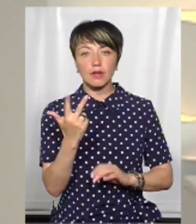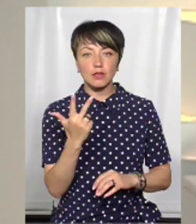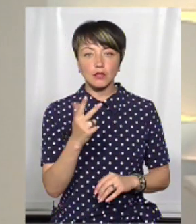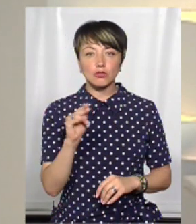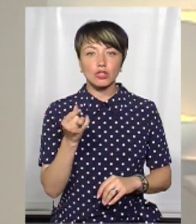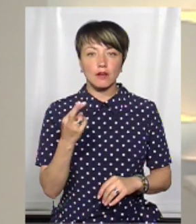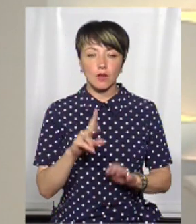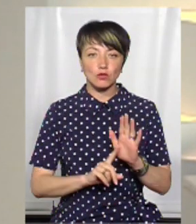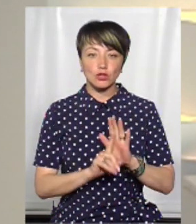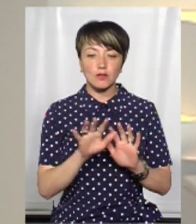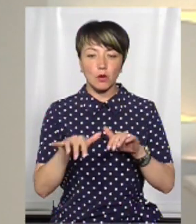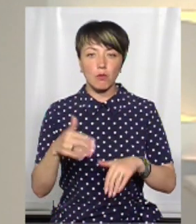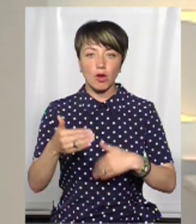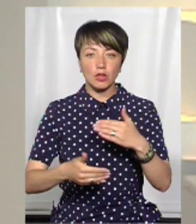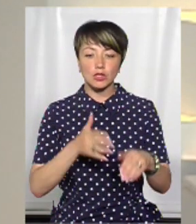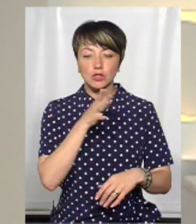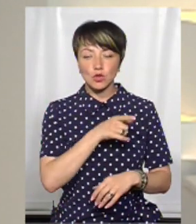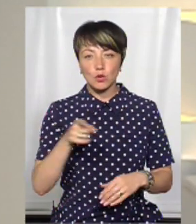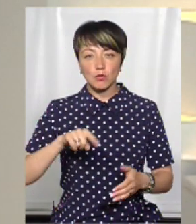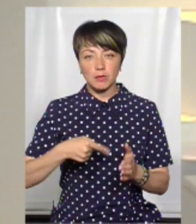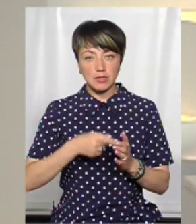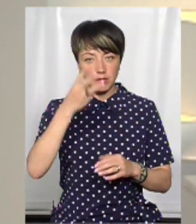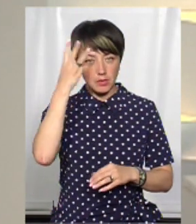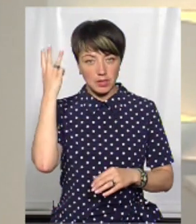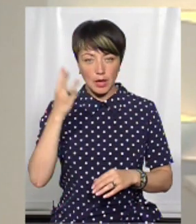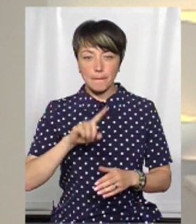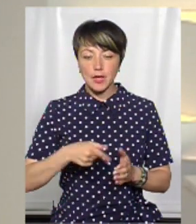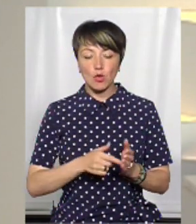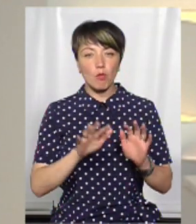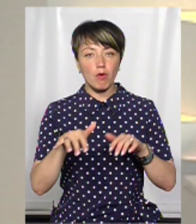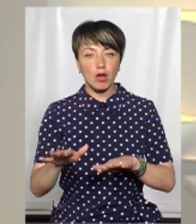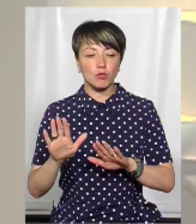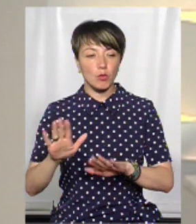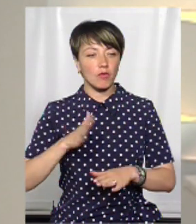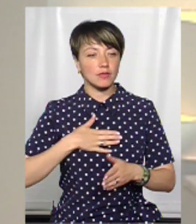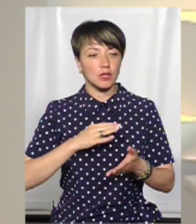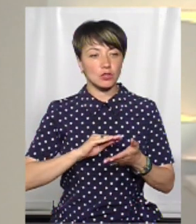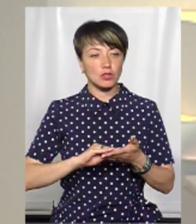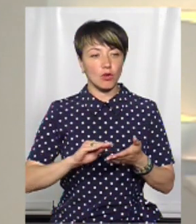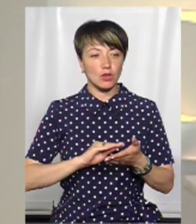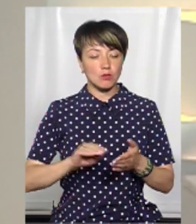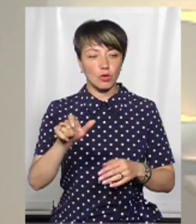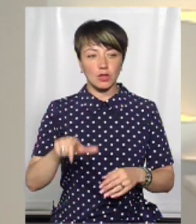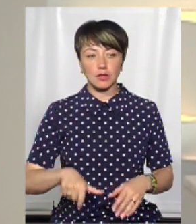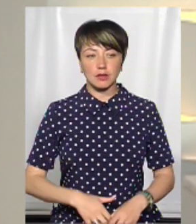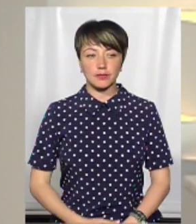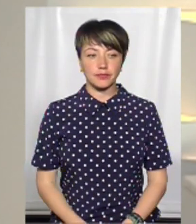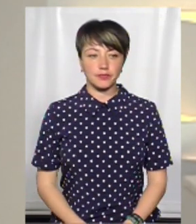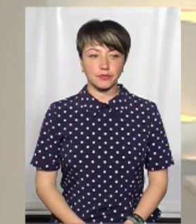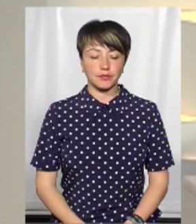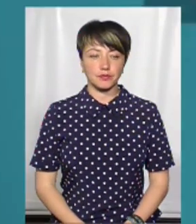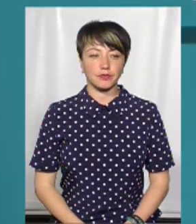червня розпочався пляжний сезон у місті Хмельницькому. На міському пляжі побував наш колега Андрій Гуменний.